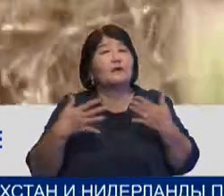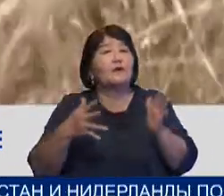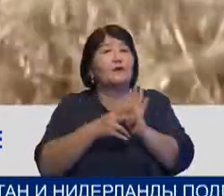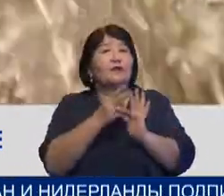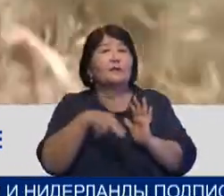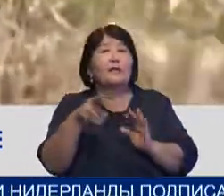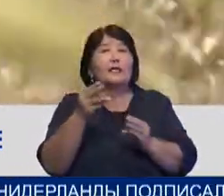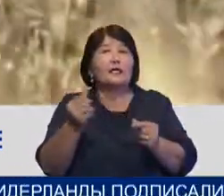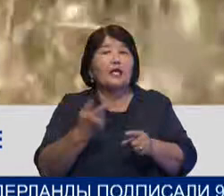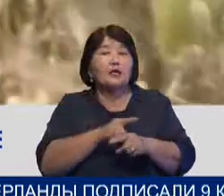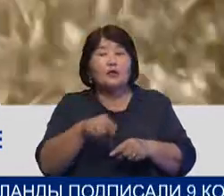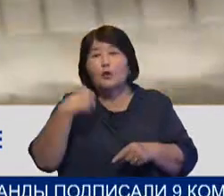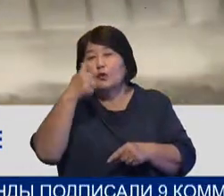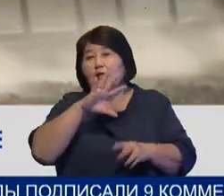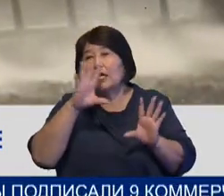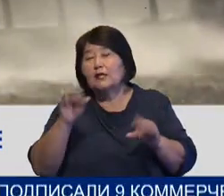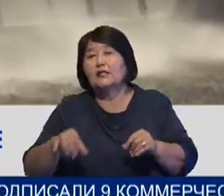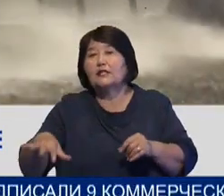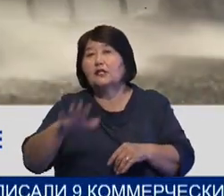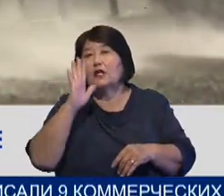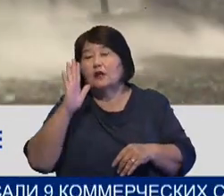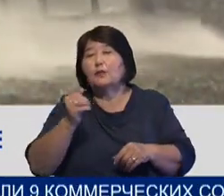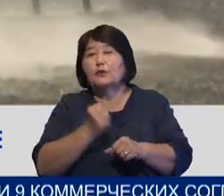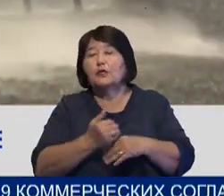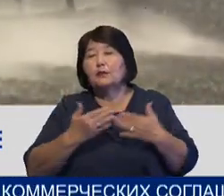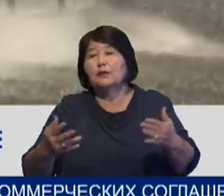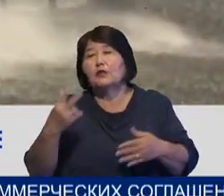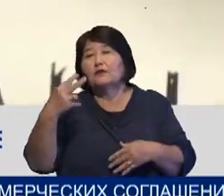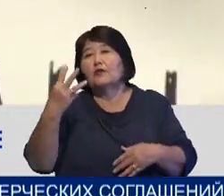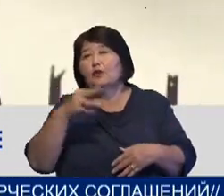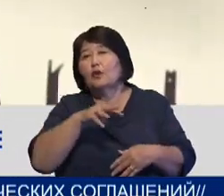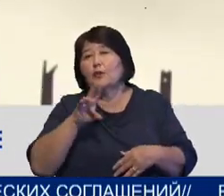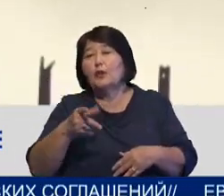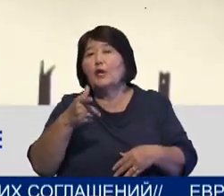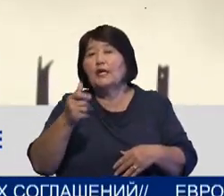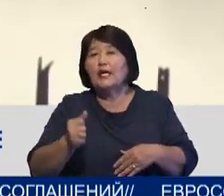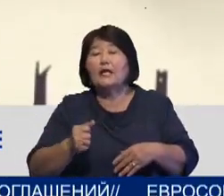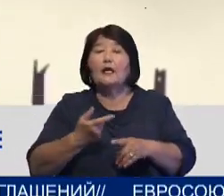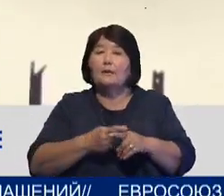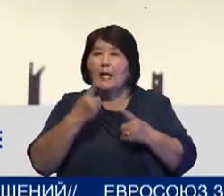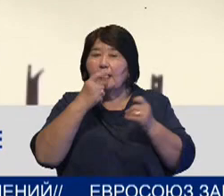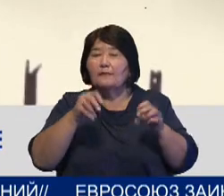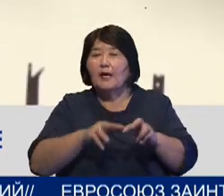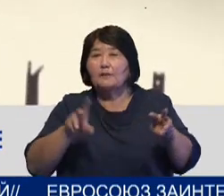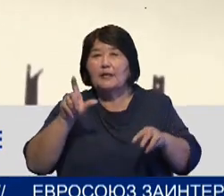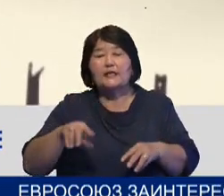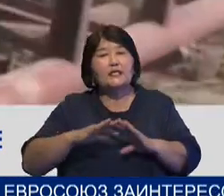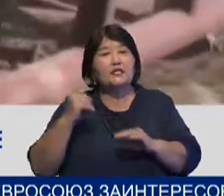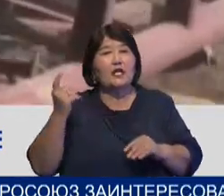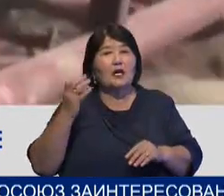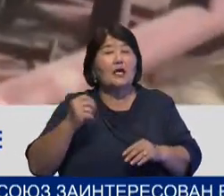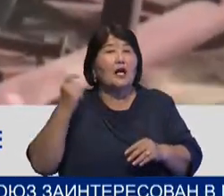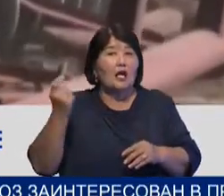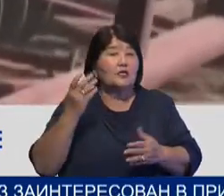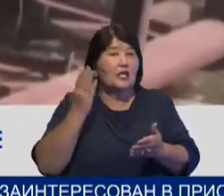млрд тенге в текущем году в целом по стране будет во сделано свыше 23 млн гектаров по информации мини сельского хозяйства в